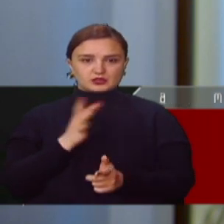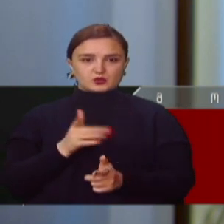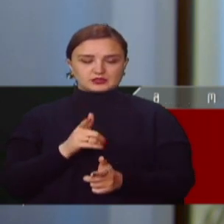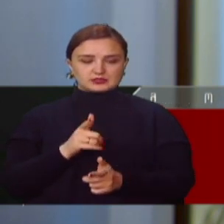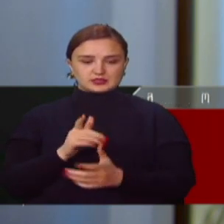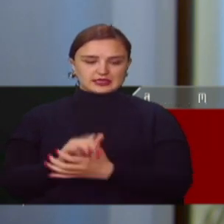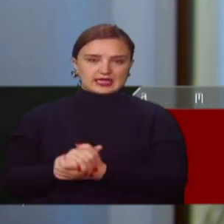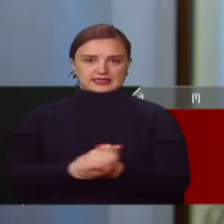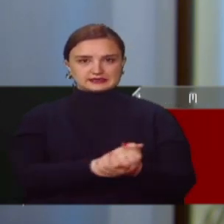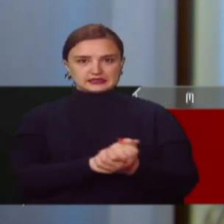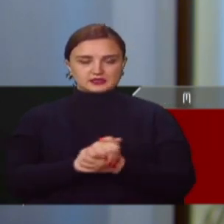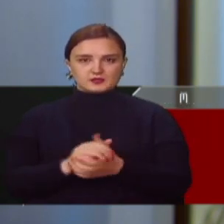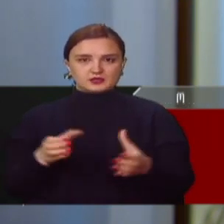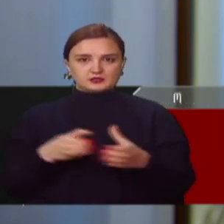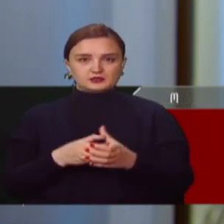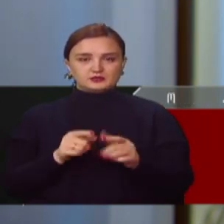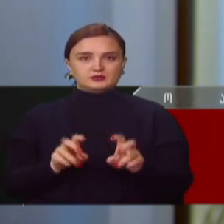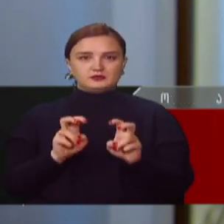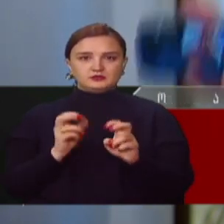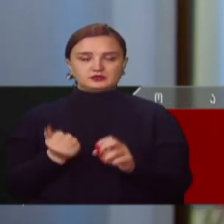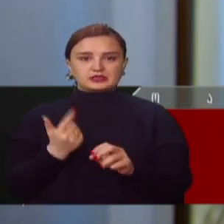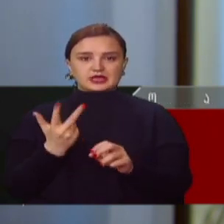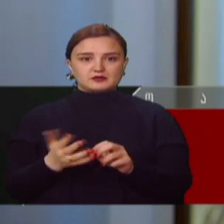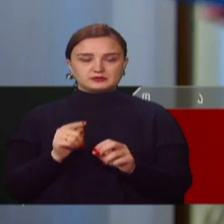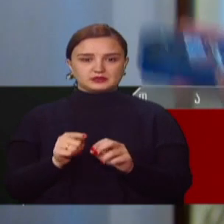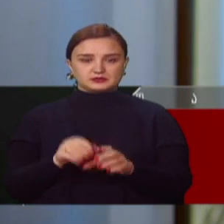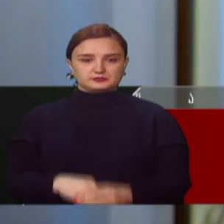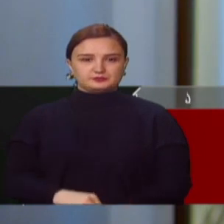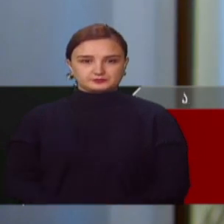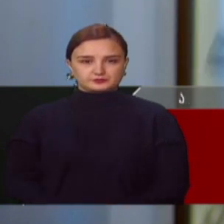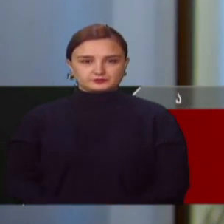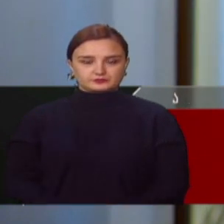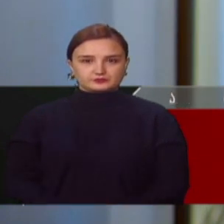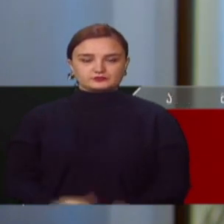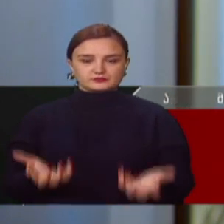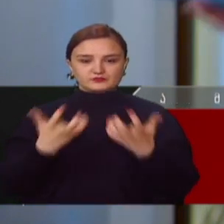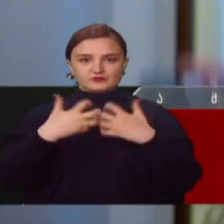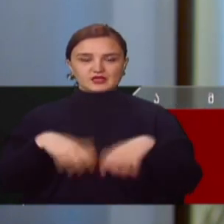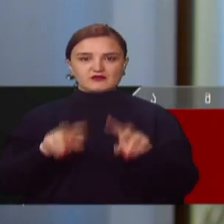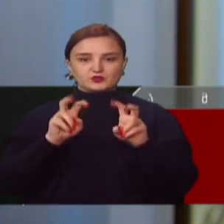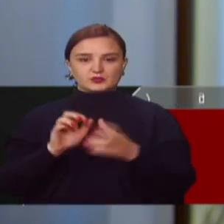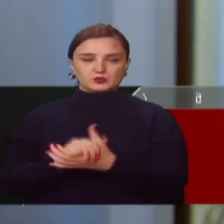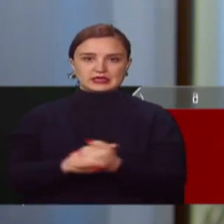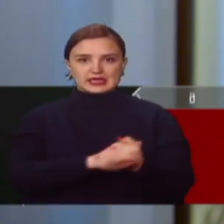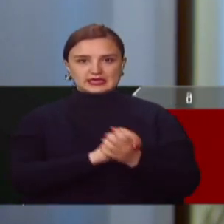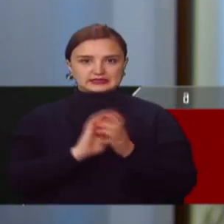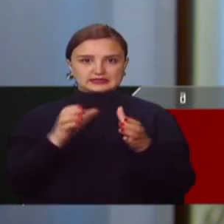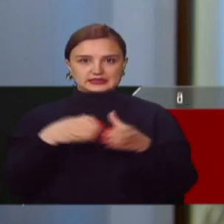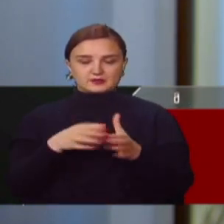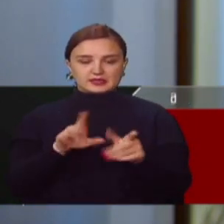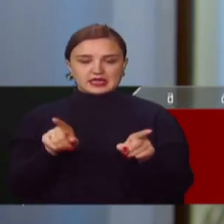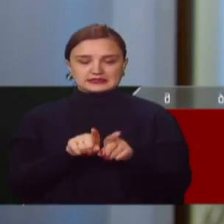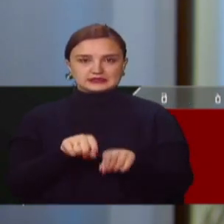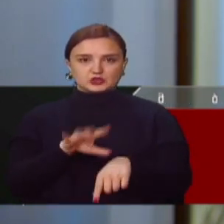სინერგიული გაერთიანებების, რაც გულისხმობს იმას, რომ თქვათ, რამდენ, არ ვიცი, ავტომატური გაერთიანება კი არ იყოს, არამედ იყოს